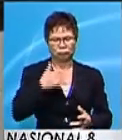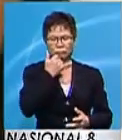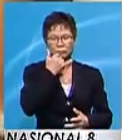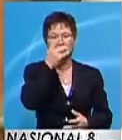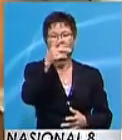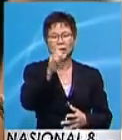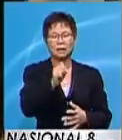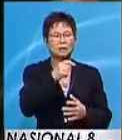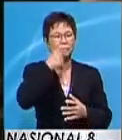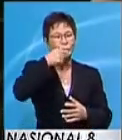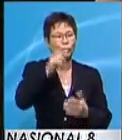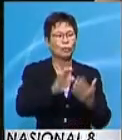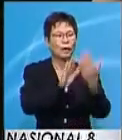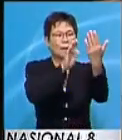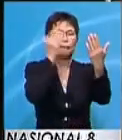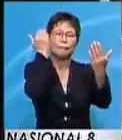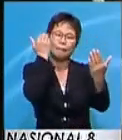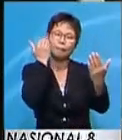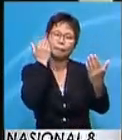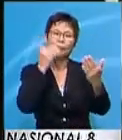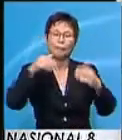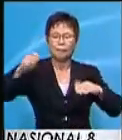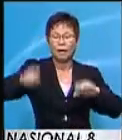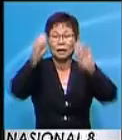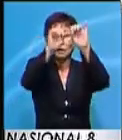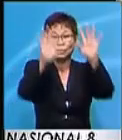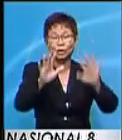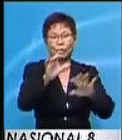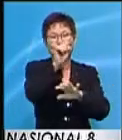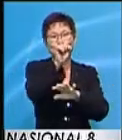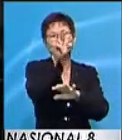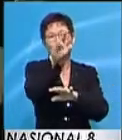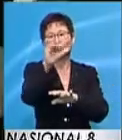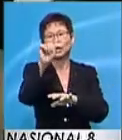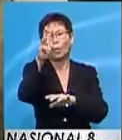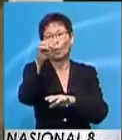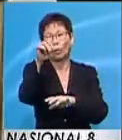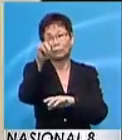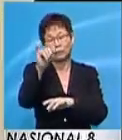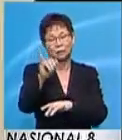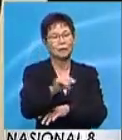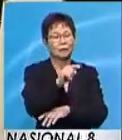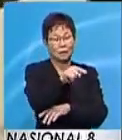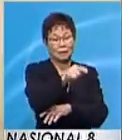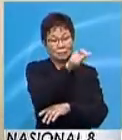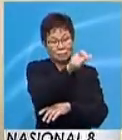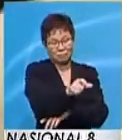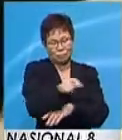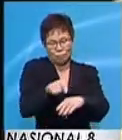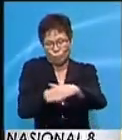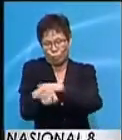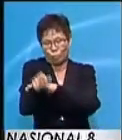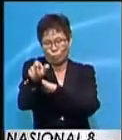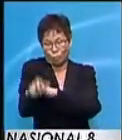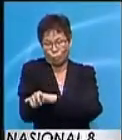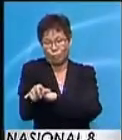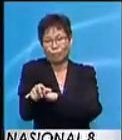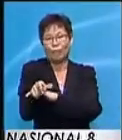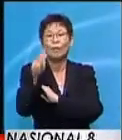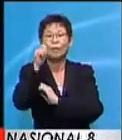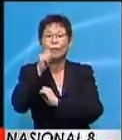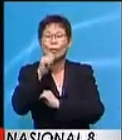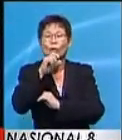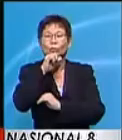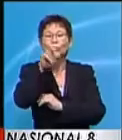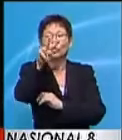Kes disebut di hadapan Majistret Mahkamah Shah Alam, Suriawati Syawal. Viramutu dituduh membunuh mangsa A. Christina,